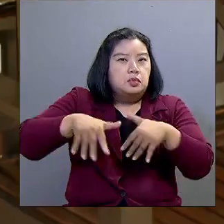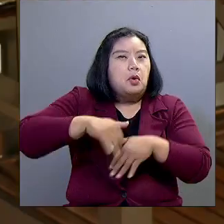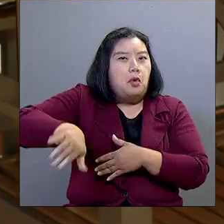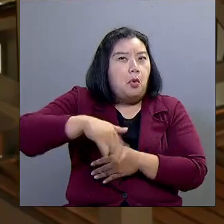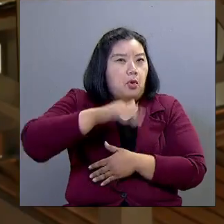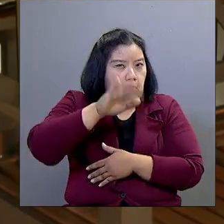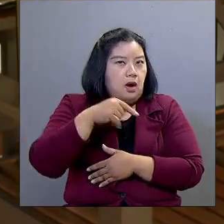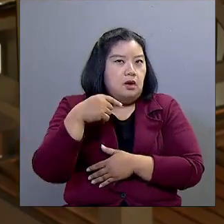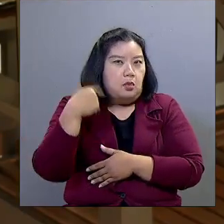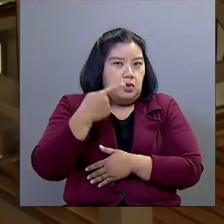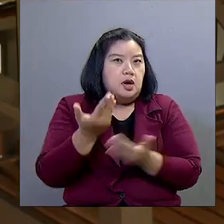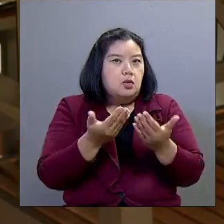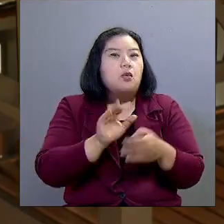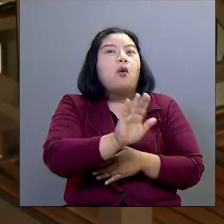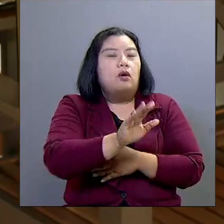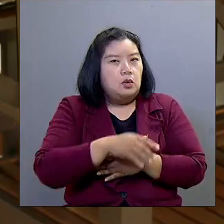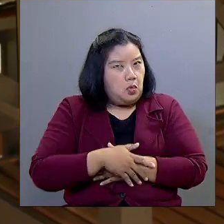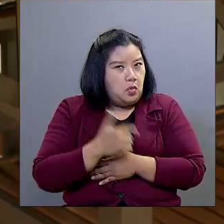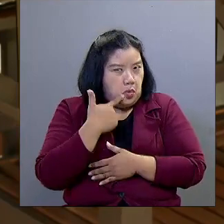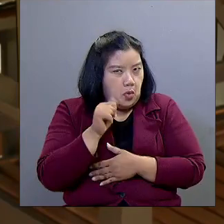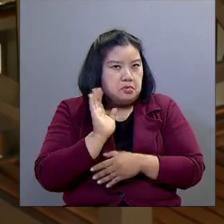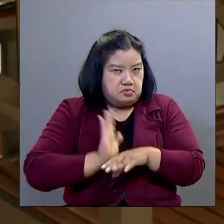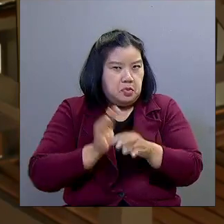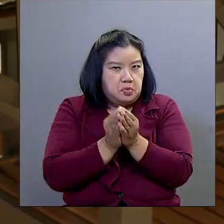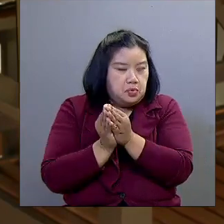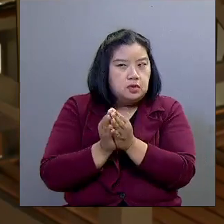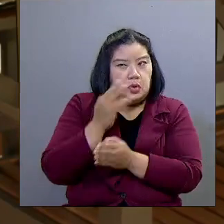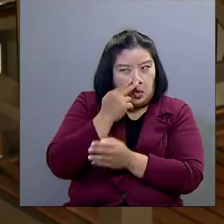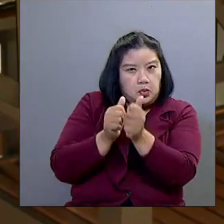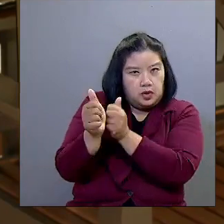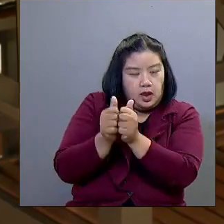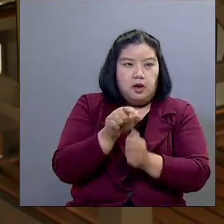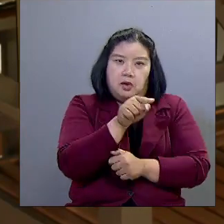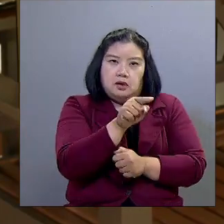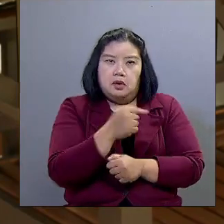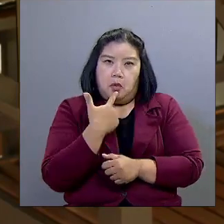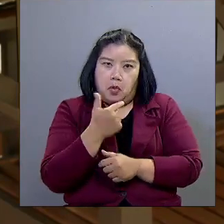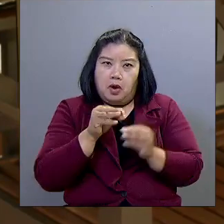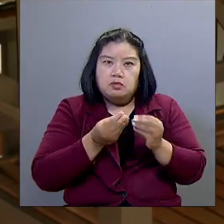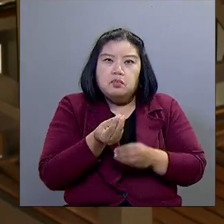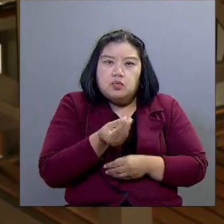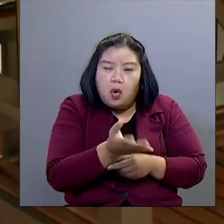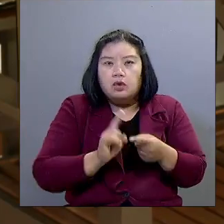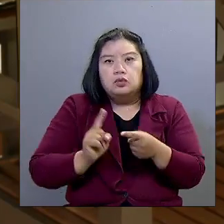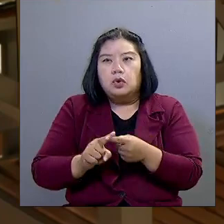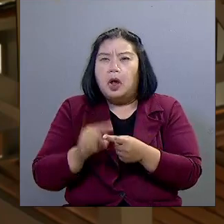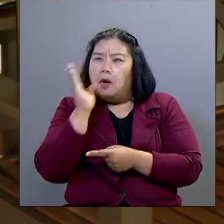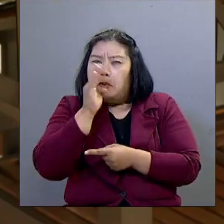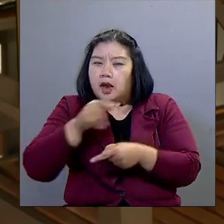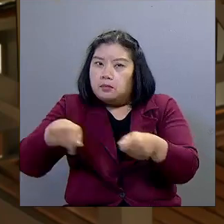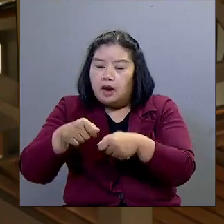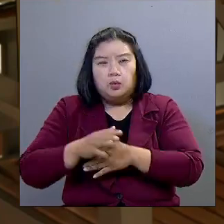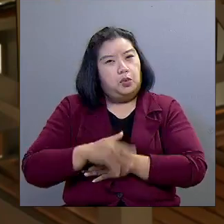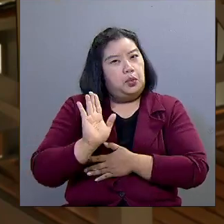าแล้วเขาแข่งกันในทีด้วยนะจ๊ะแม่สร้อยคนหนึ่งมีกรอบคนหนึ่งคั่วกลิ้งข้าได้กินหลัง